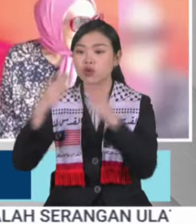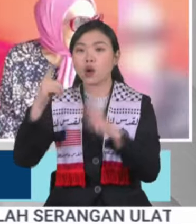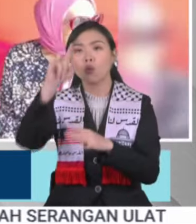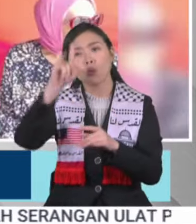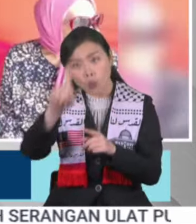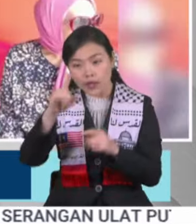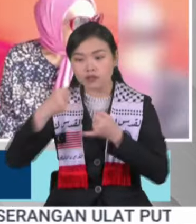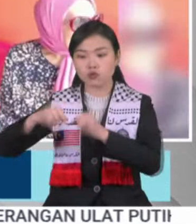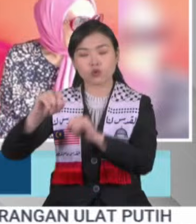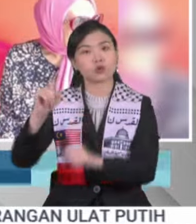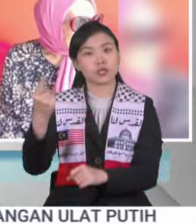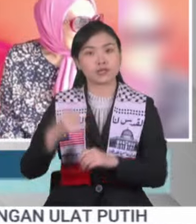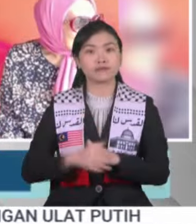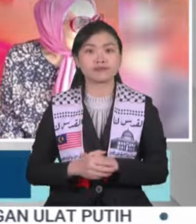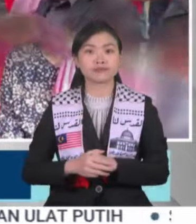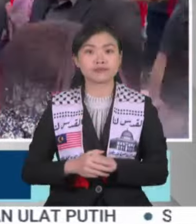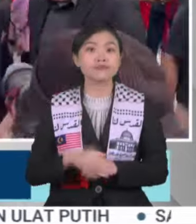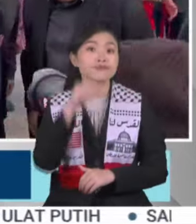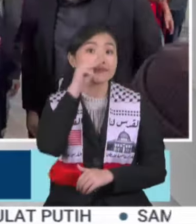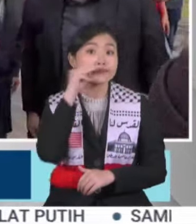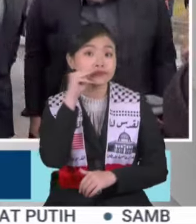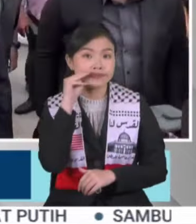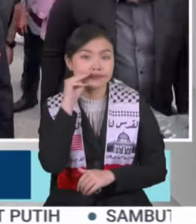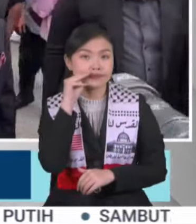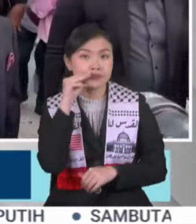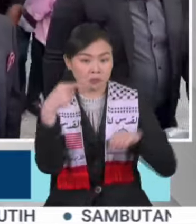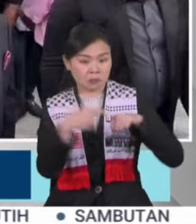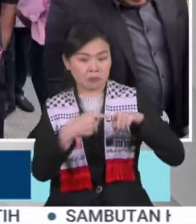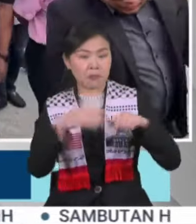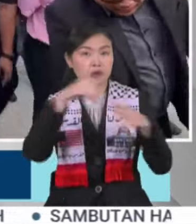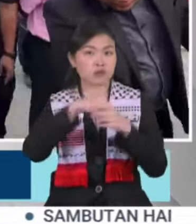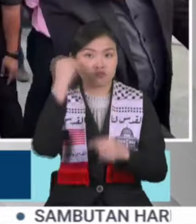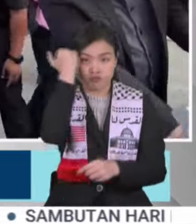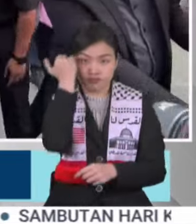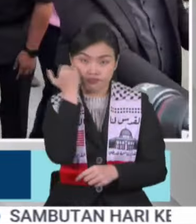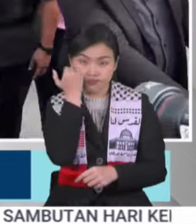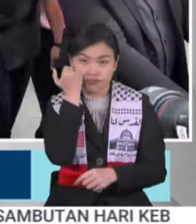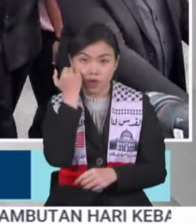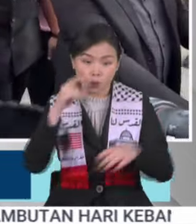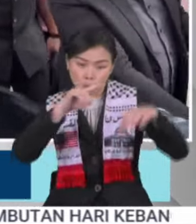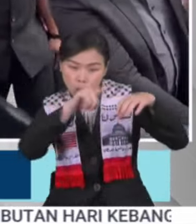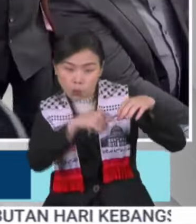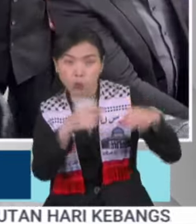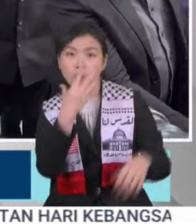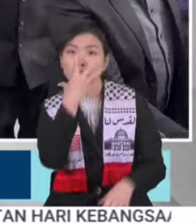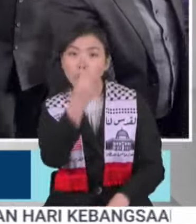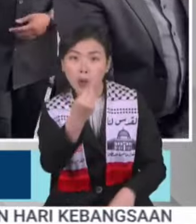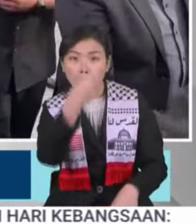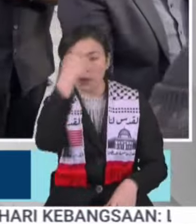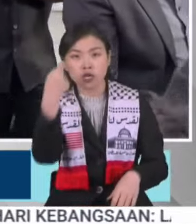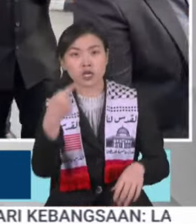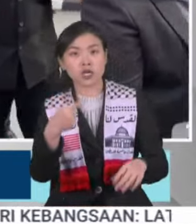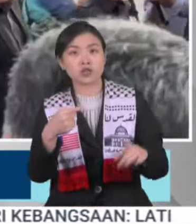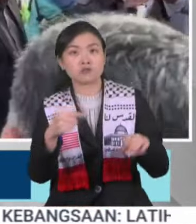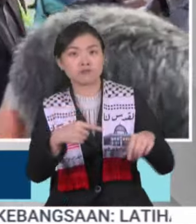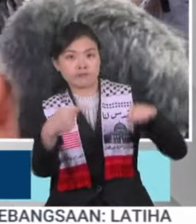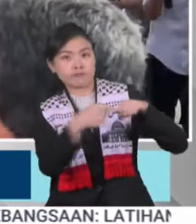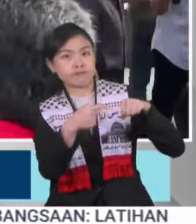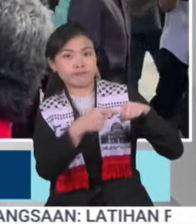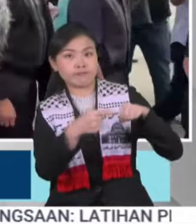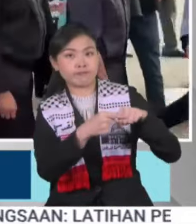runtuh. Tan Sri Muhyiddin Yassin didakwa di Mahkamah Session Kuala Musang atas pertuduhan mengeluarkan perkataan